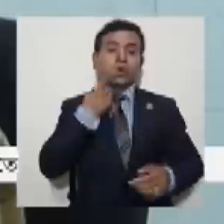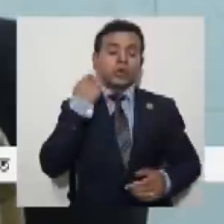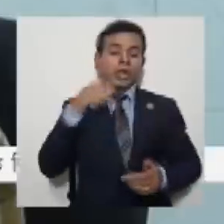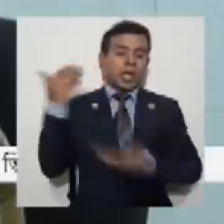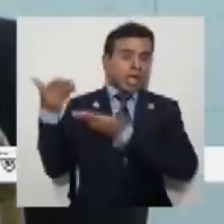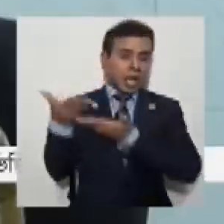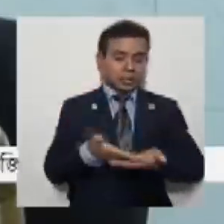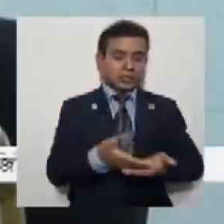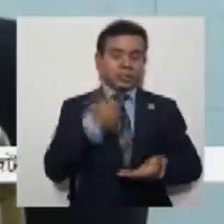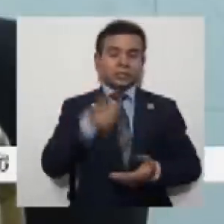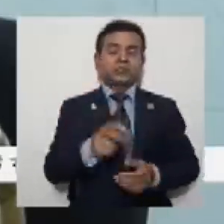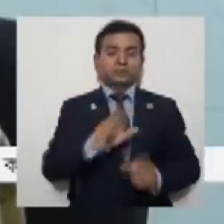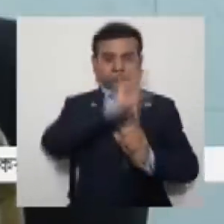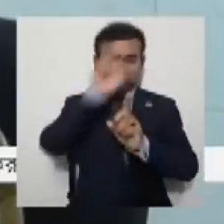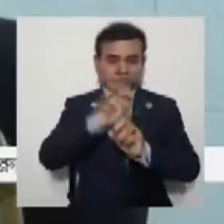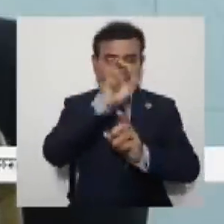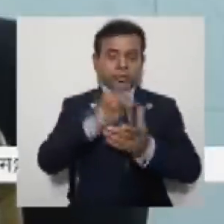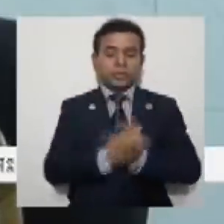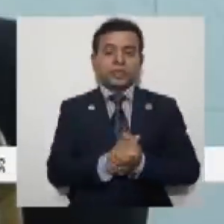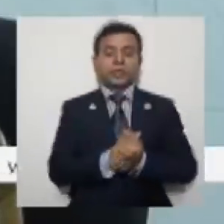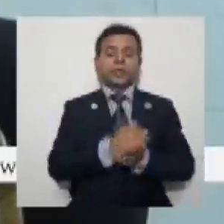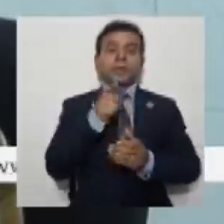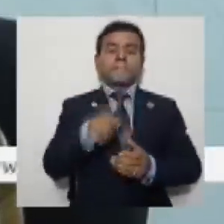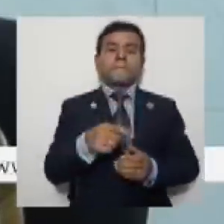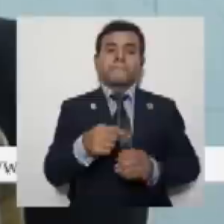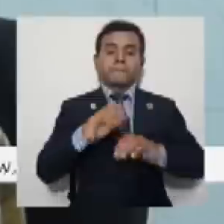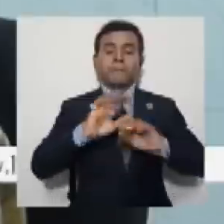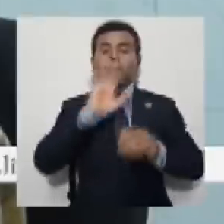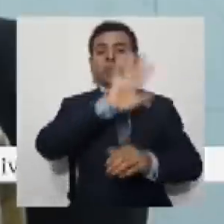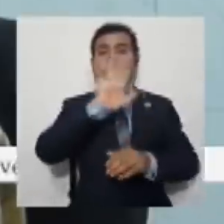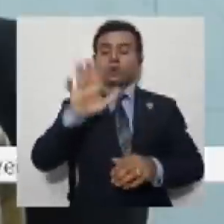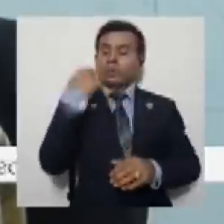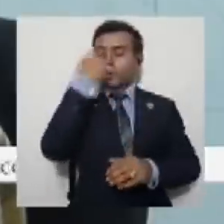করেছে 55 জন এবং তাদের স্ক্রিনিং করা হয়েছে এবং এ পর্যন্ত সমুদ্র বন্দরে